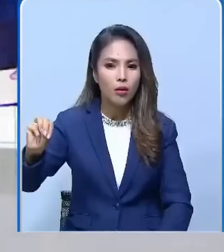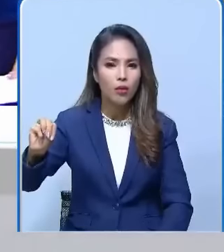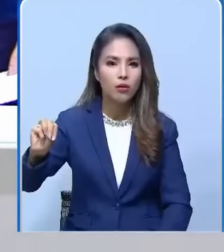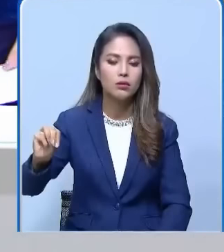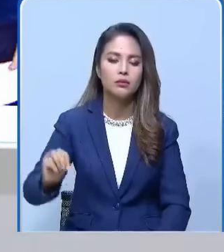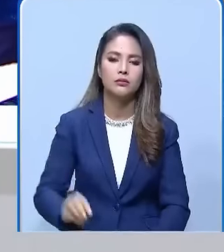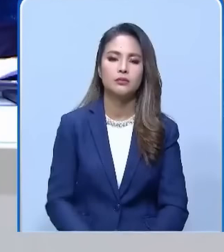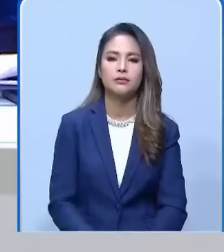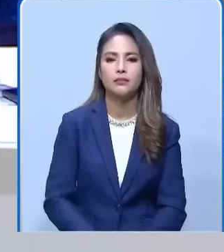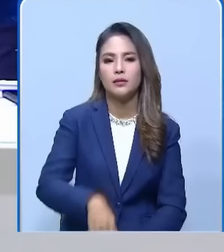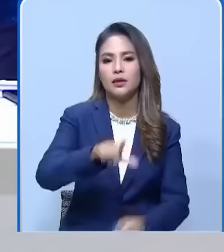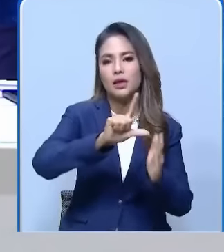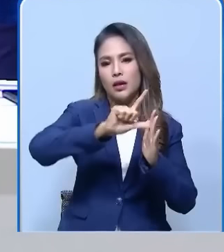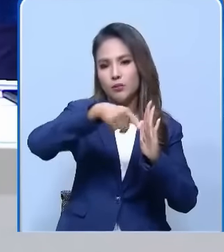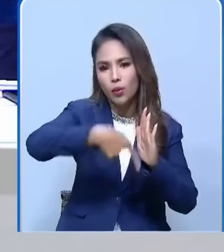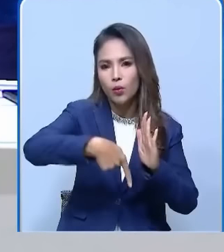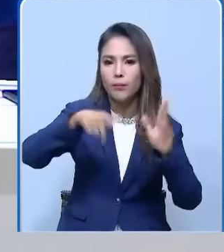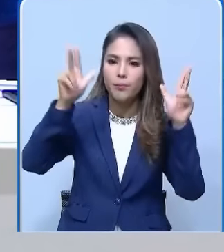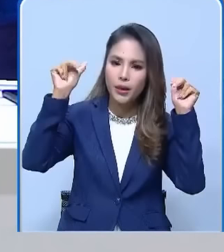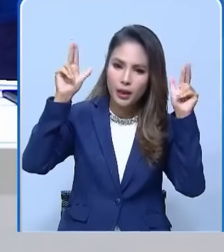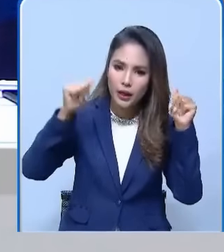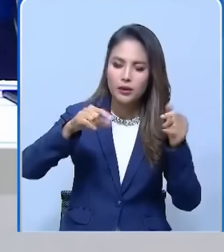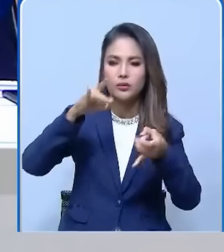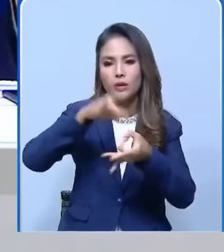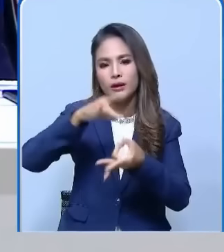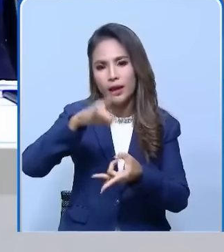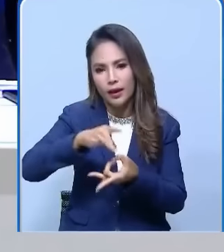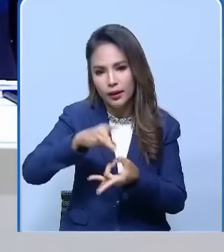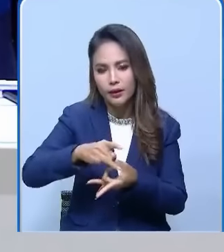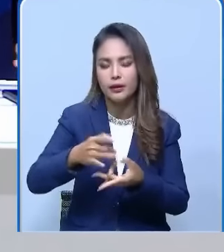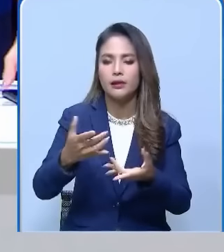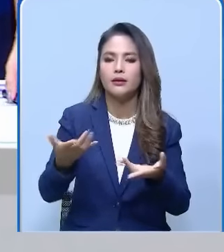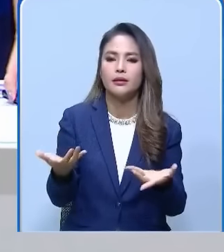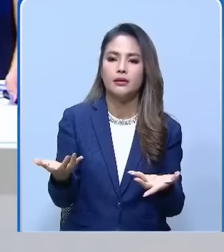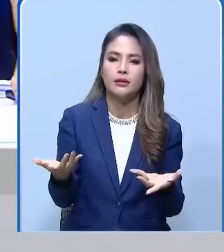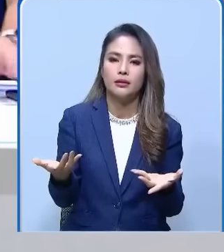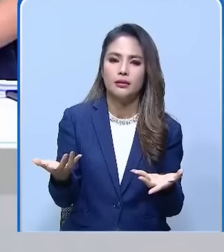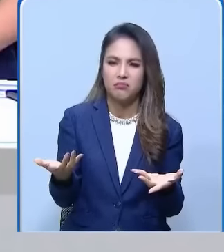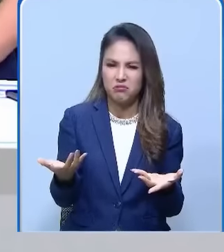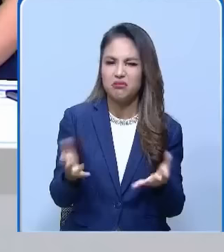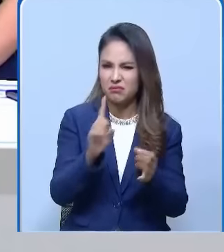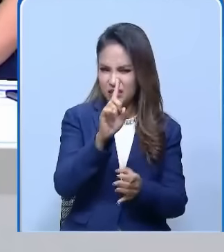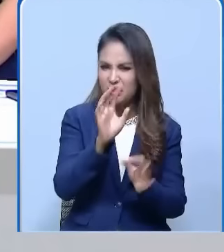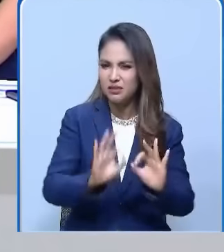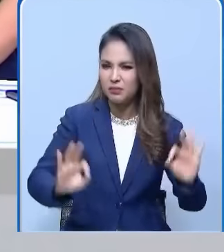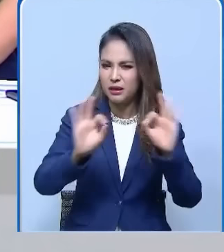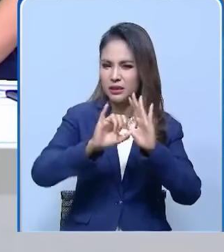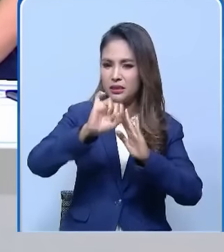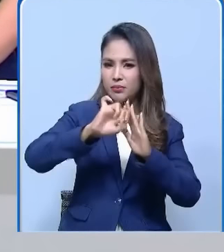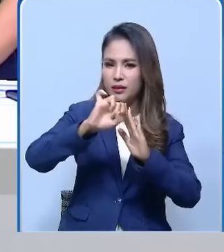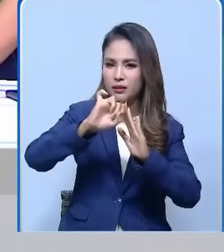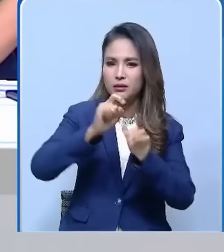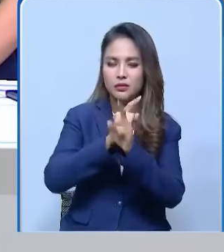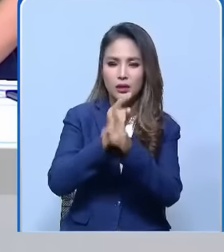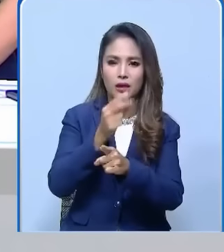จากลำพูนลำปางนะคะหลายจังหวัดสุโขทัยด้วยอีกหนึ่งจังหวัดที่ต้องตามกันก็คือที่เชียงใหม่เพราะว่า